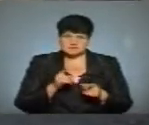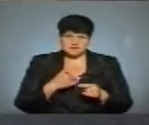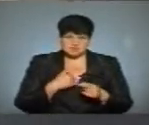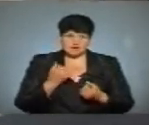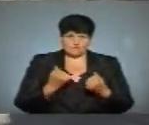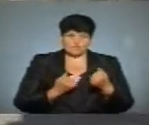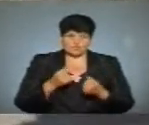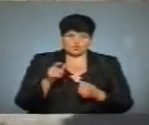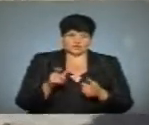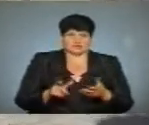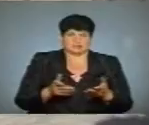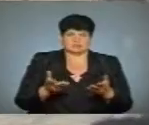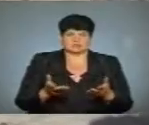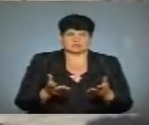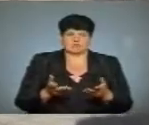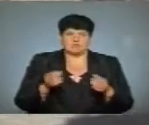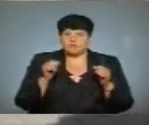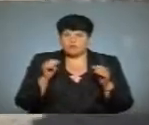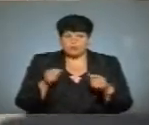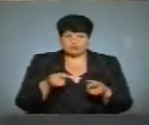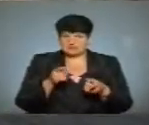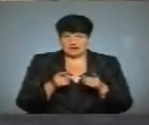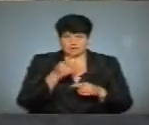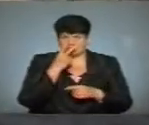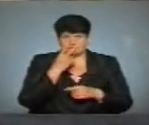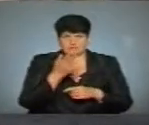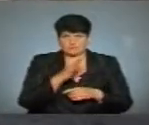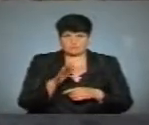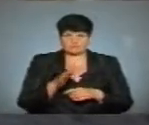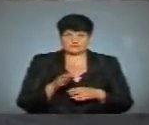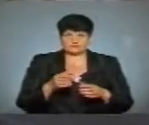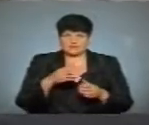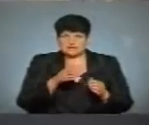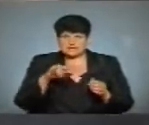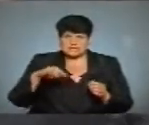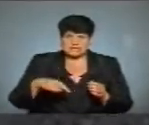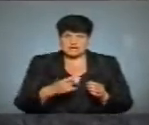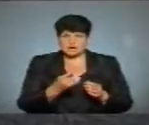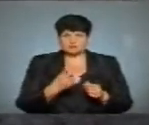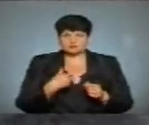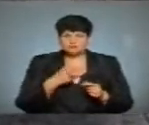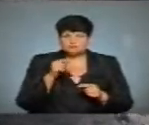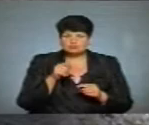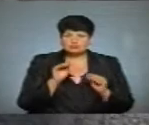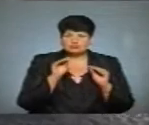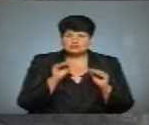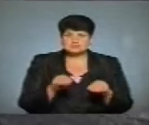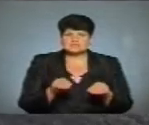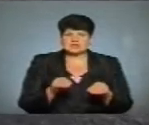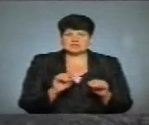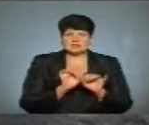водій, я б його, ну, можна реально не помітити, той ям. От найекстремальніше вночі. Через то поставили своїми силами такі